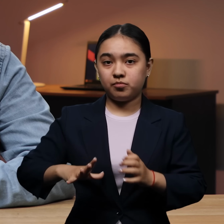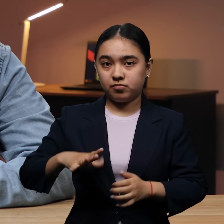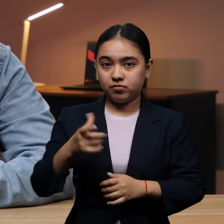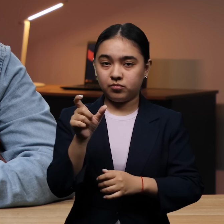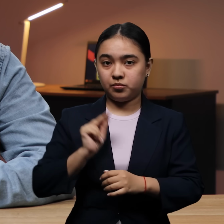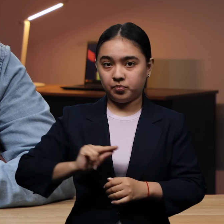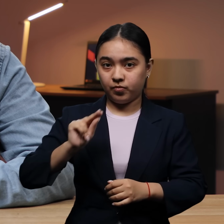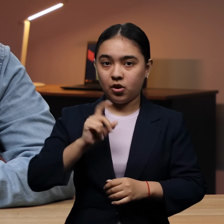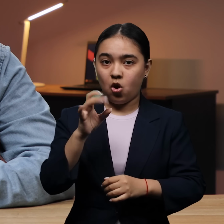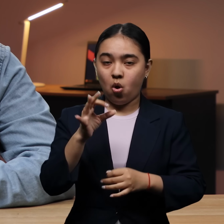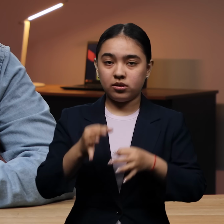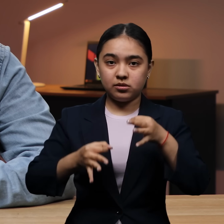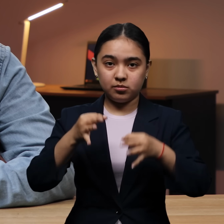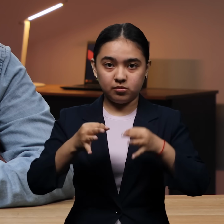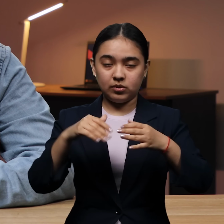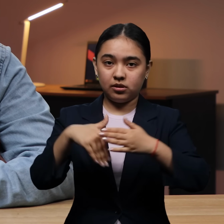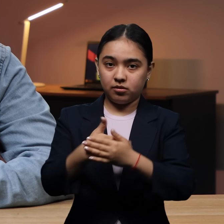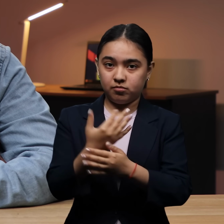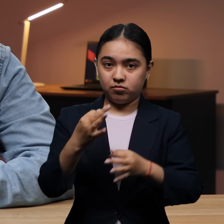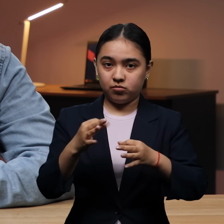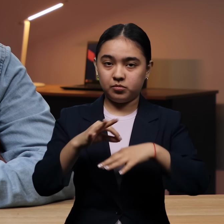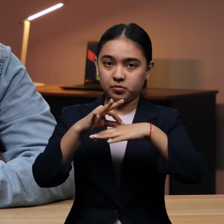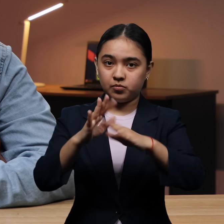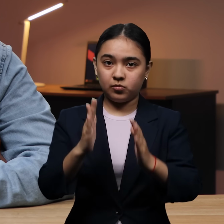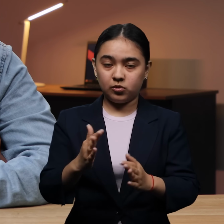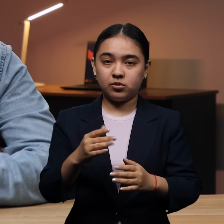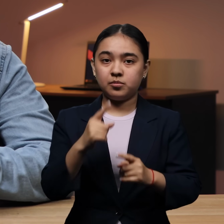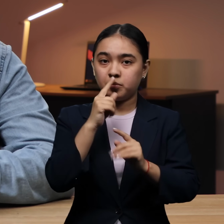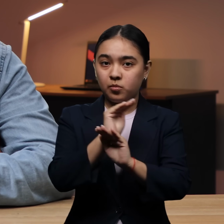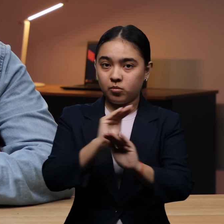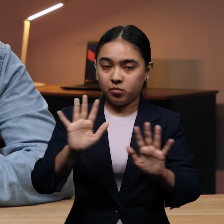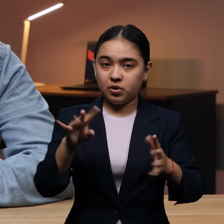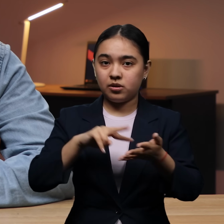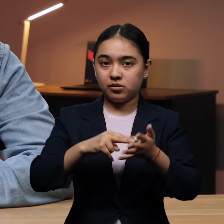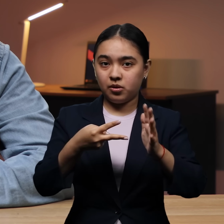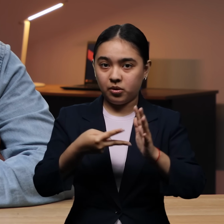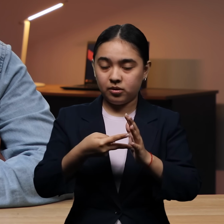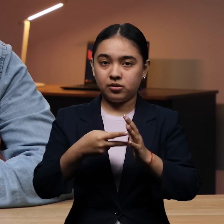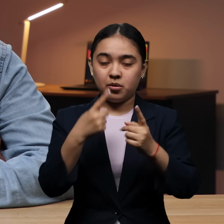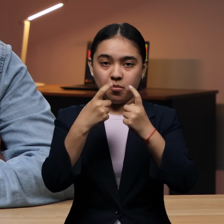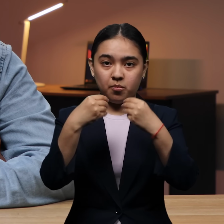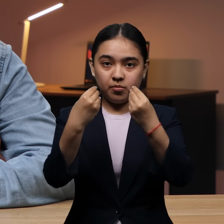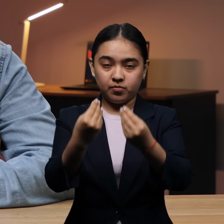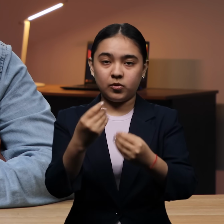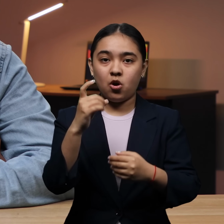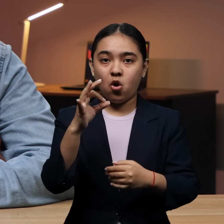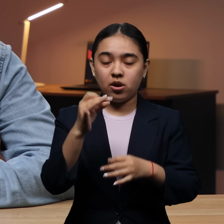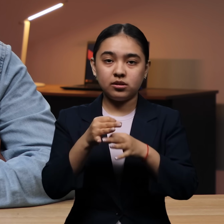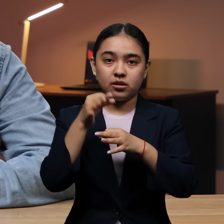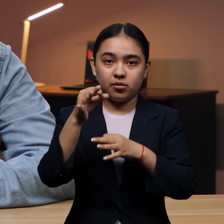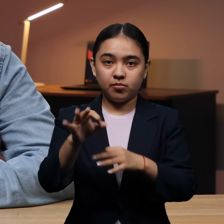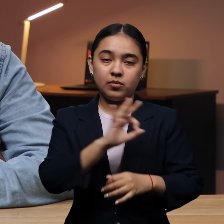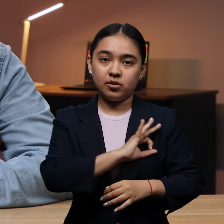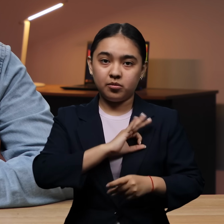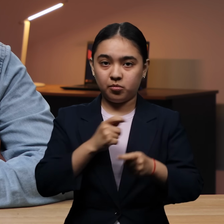amaldor Xorazm viloyati sudida qaytadan sud qilinadi. Sukut saqlama loyihasi oshkor qilgan ma'lumotlarga ko'ra, Xorazm